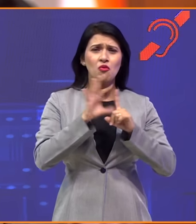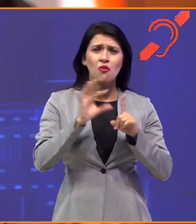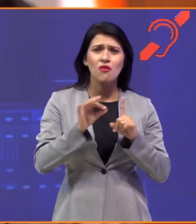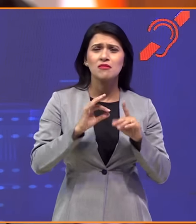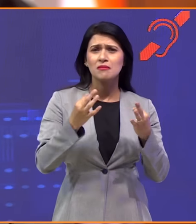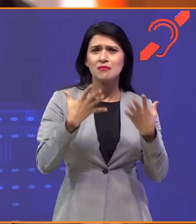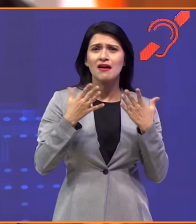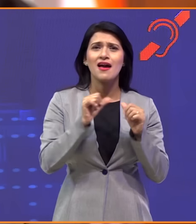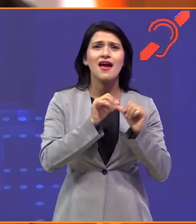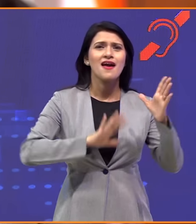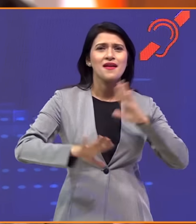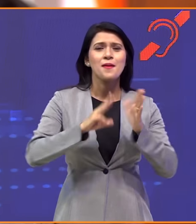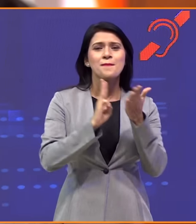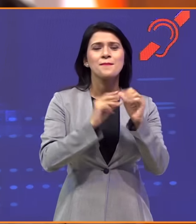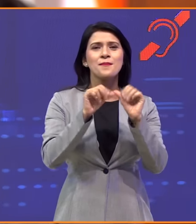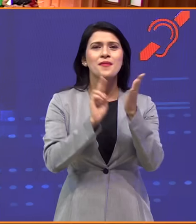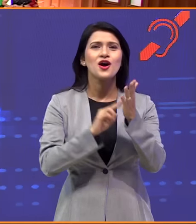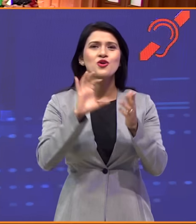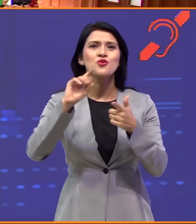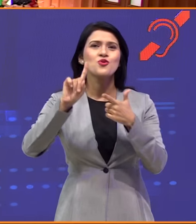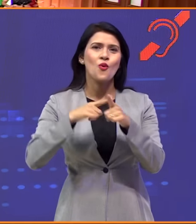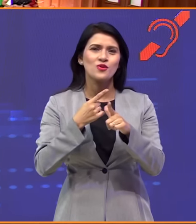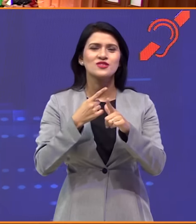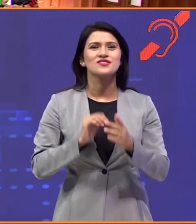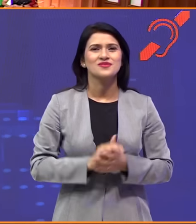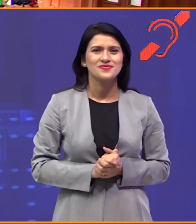मनोज बाजपेई आपके अदालत में